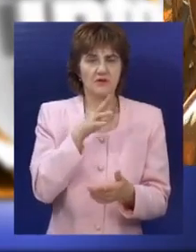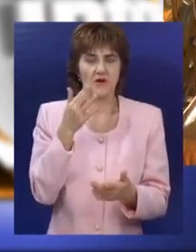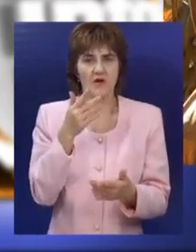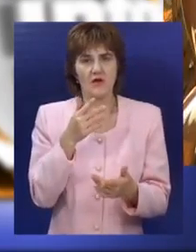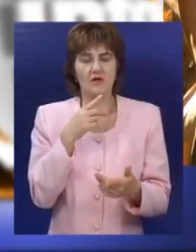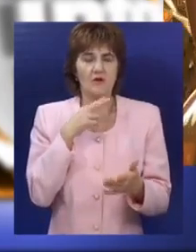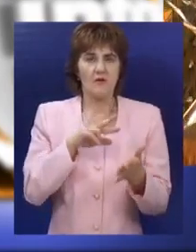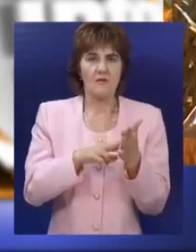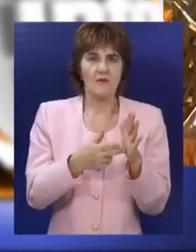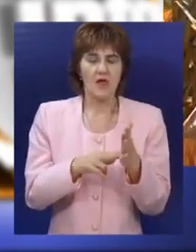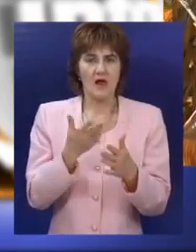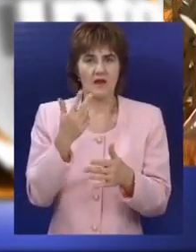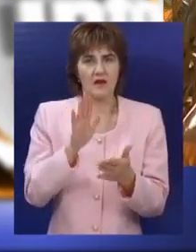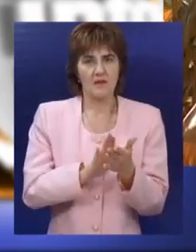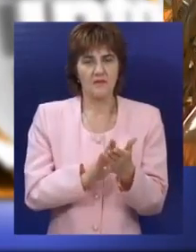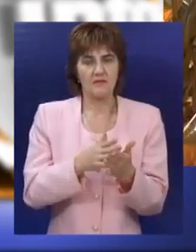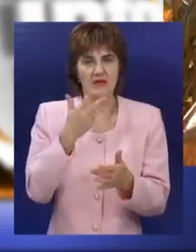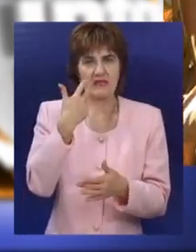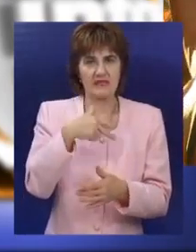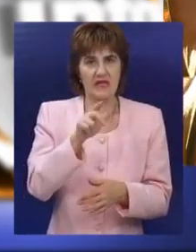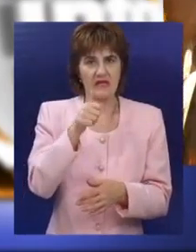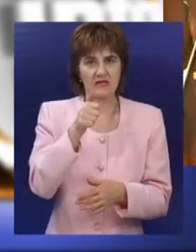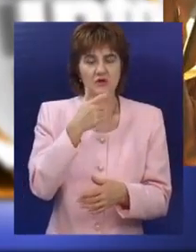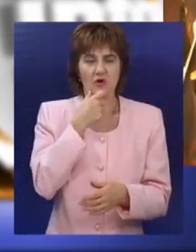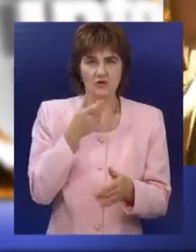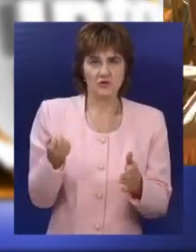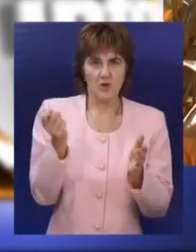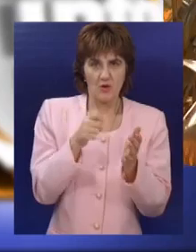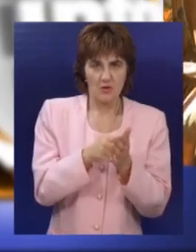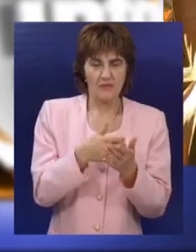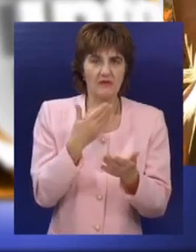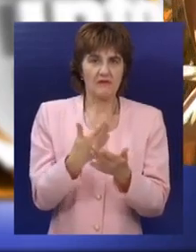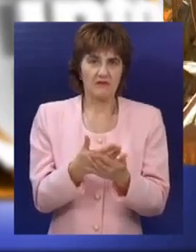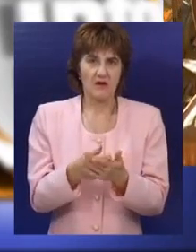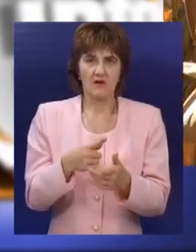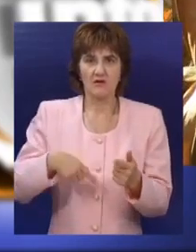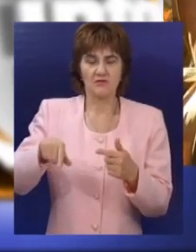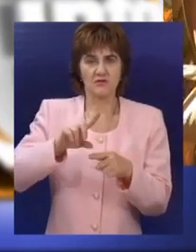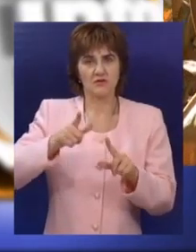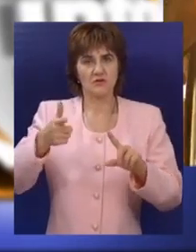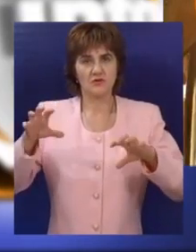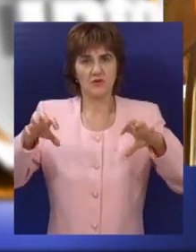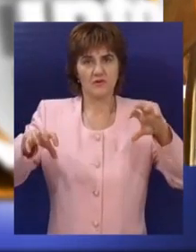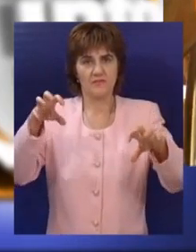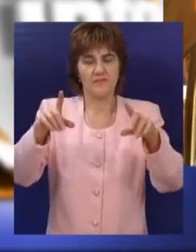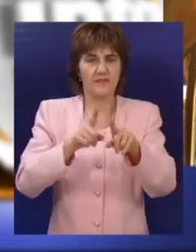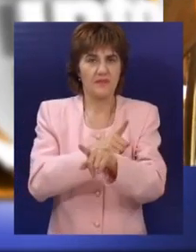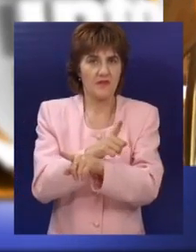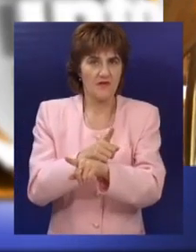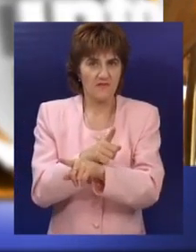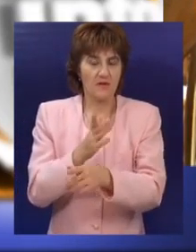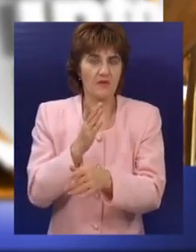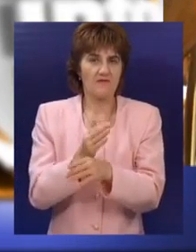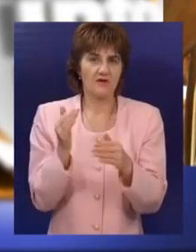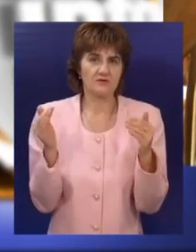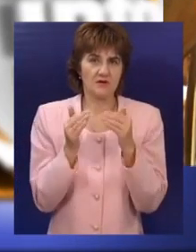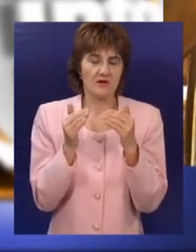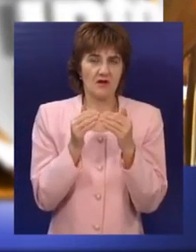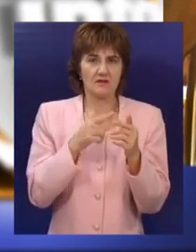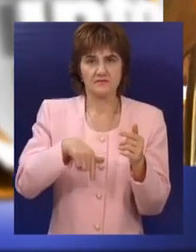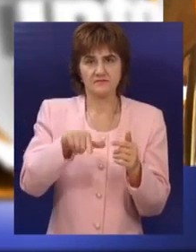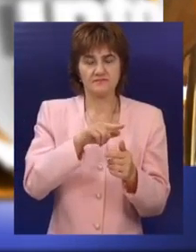su 2/3 od planirane kvote od 3100 tona kukuruza, dok su njihove kolege iz drugih reona u istom vremenskom periodu